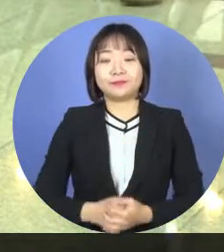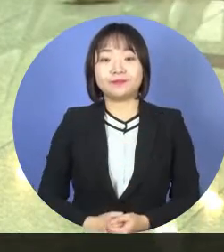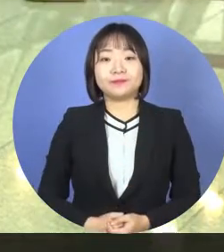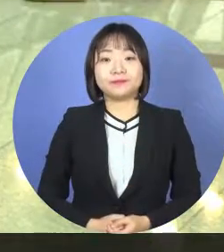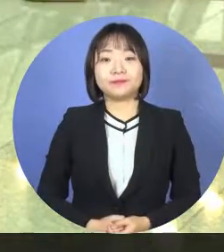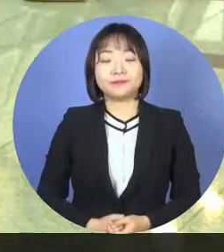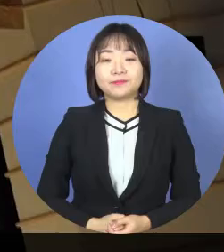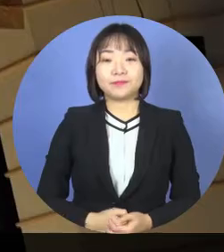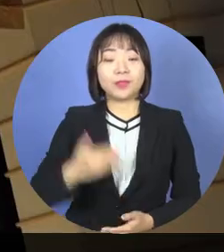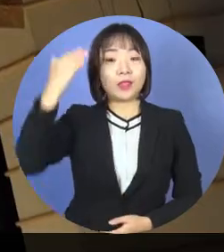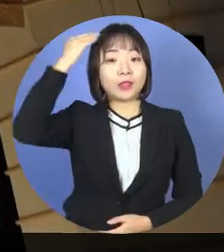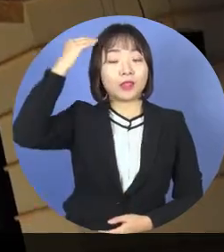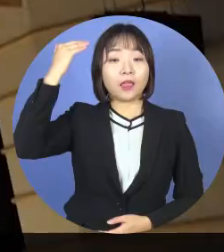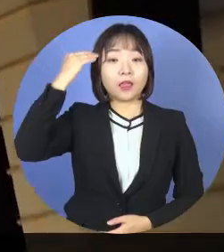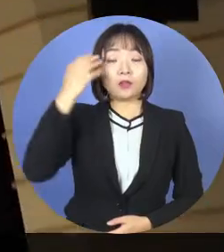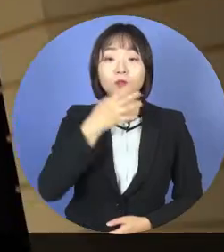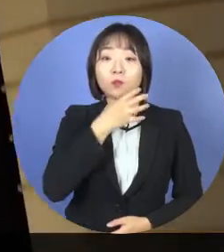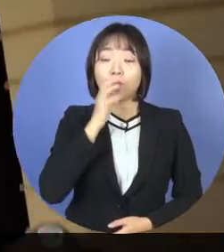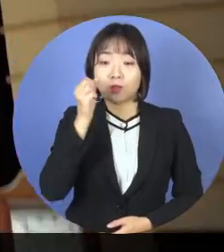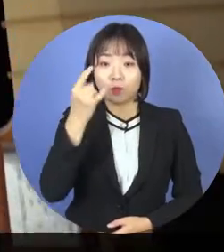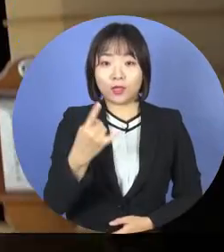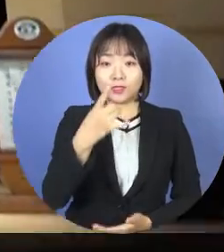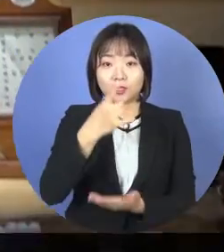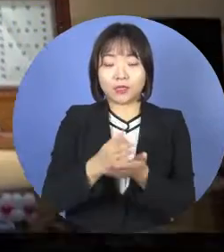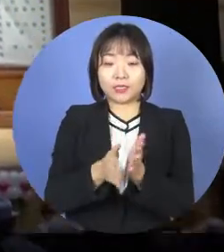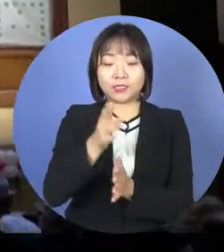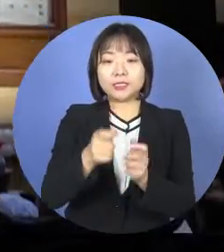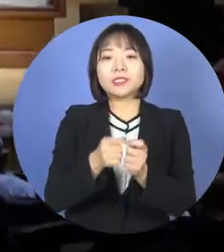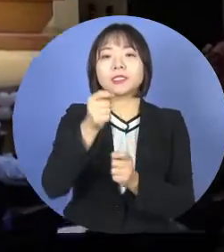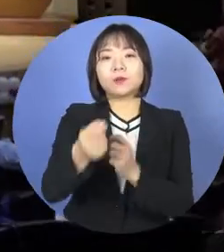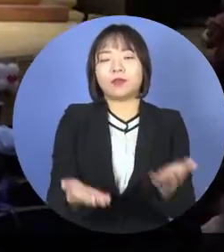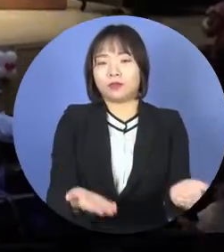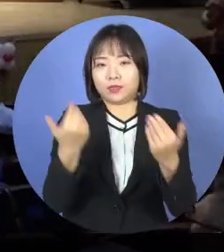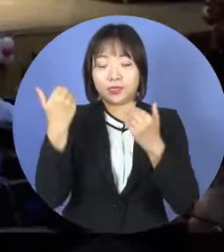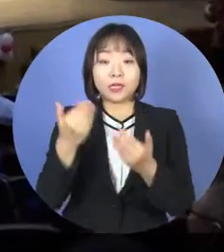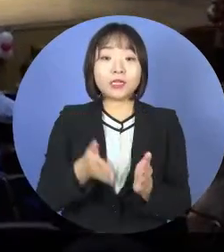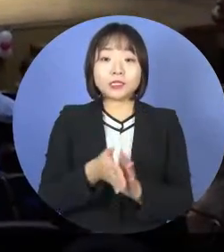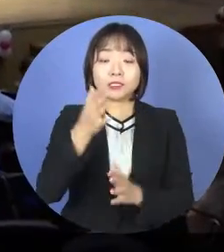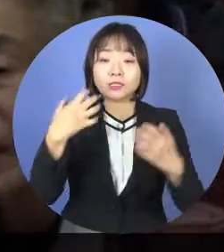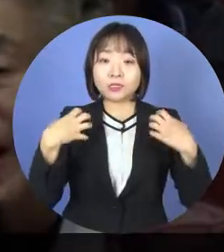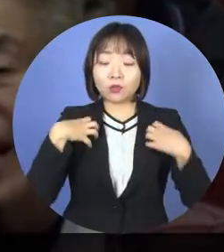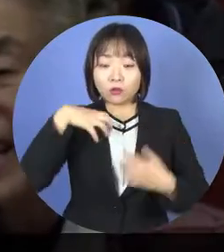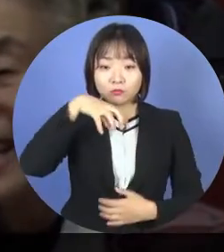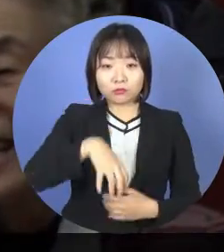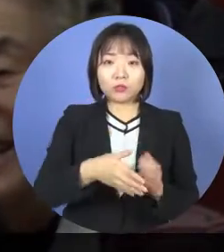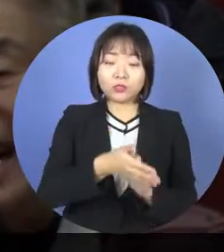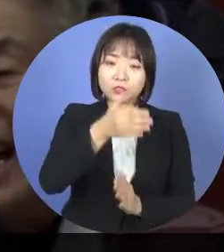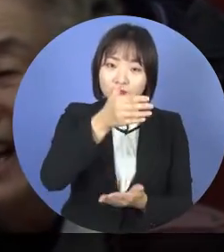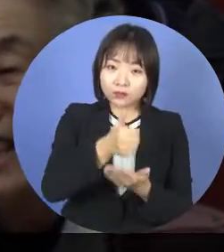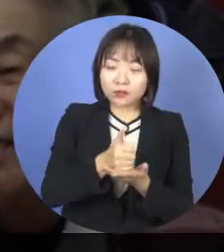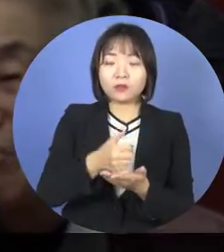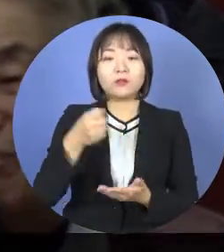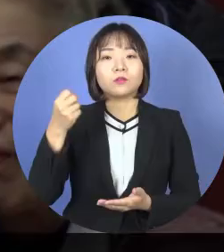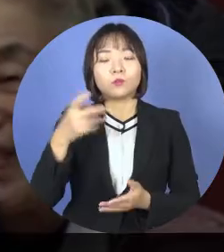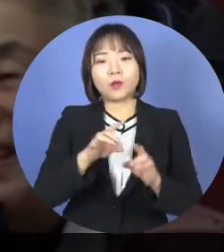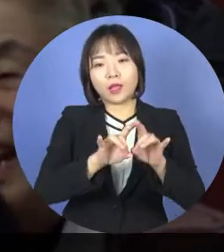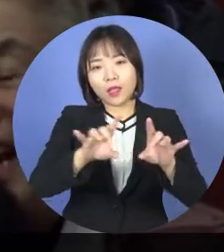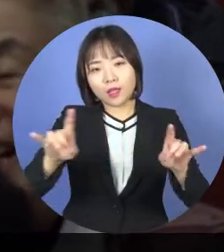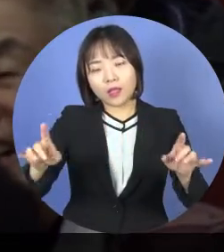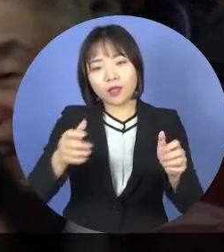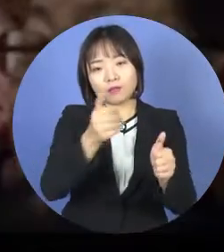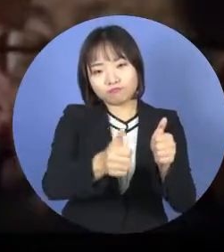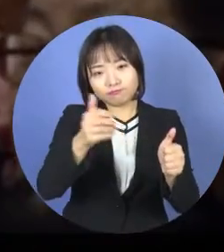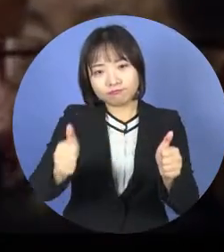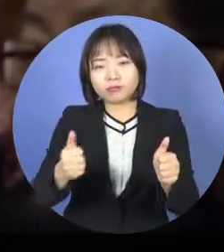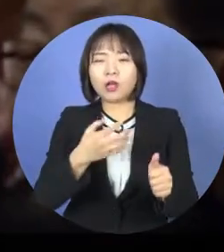열었습니다. 대한노인회 천안시지회 주관으로 열린 이날 행사는 시청 봉사홀에서 구본영 시장과 각계각층